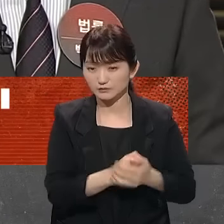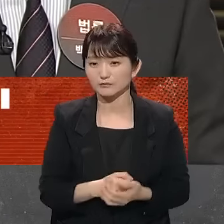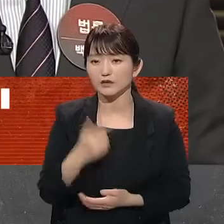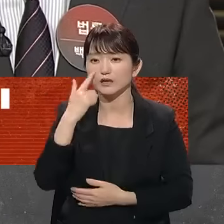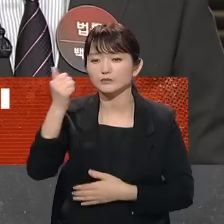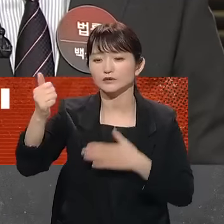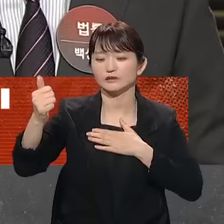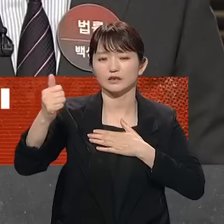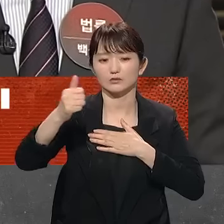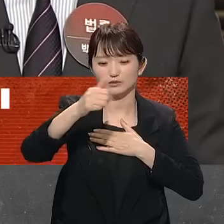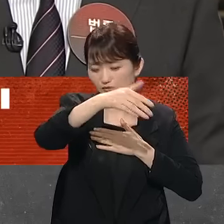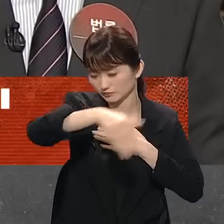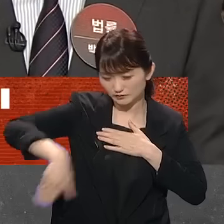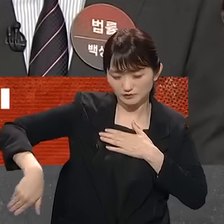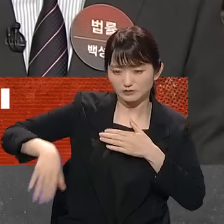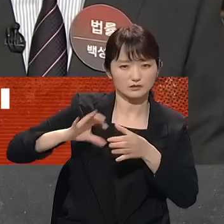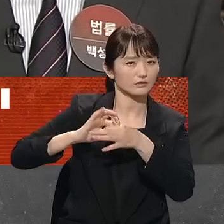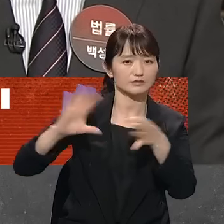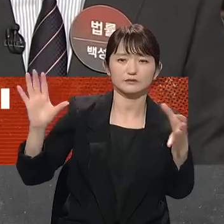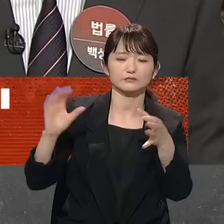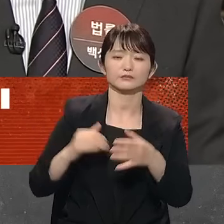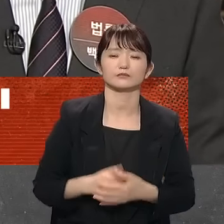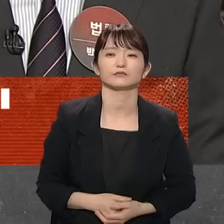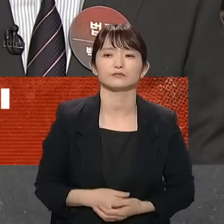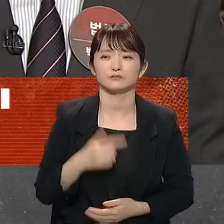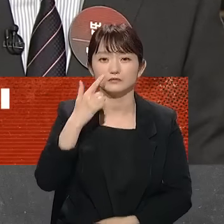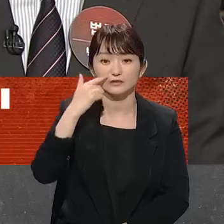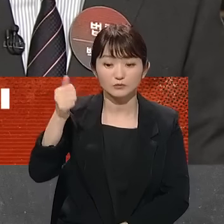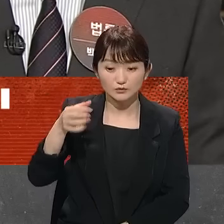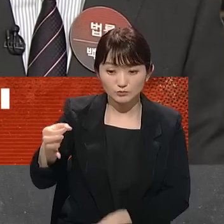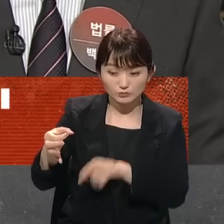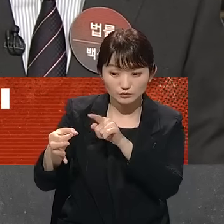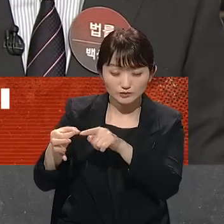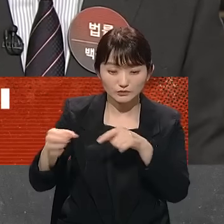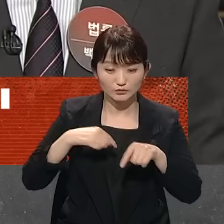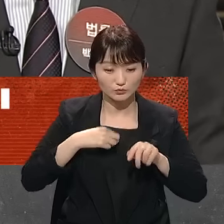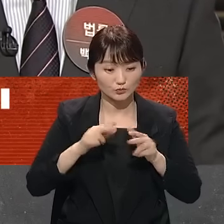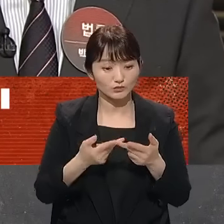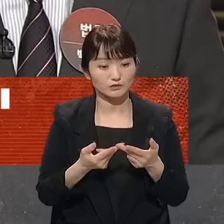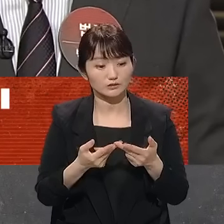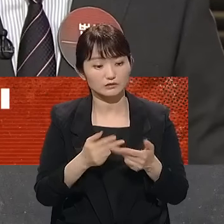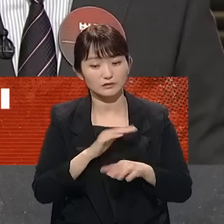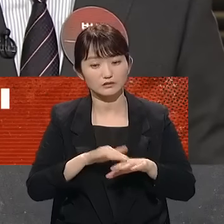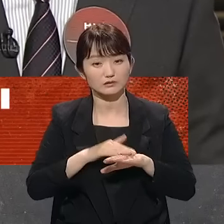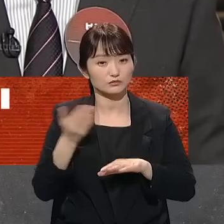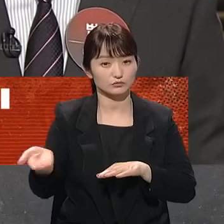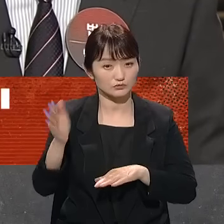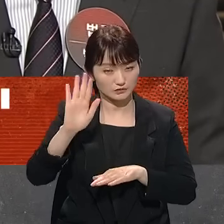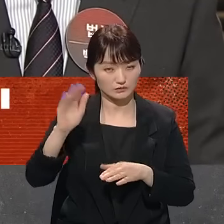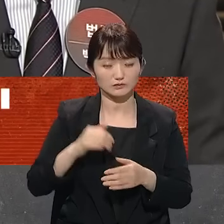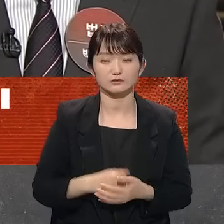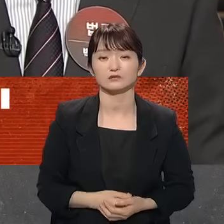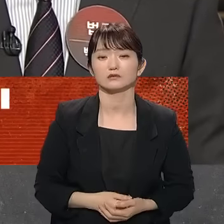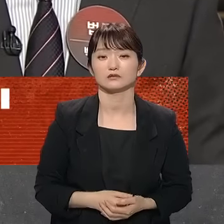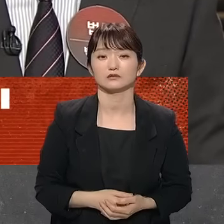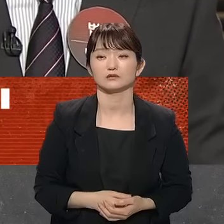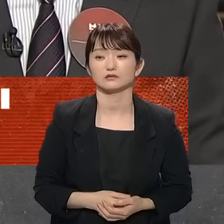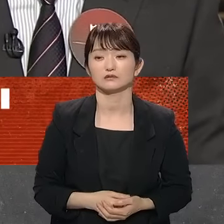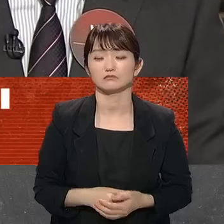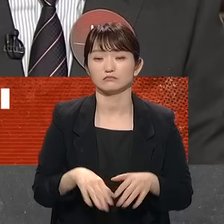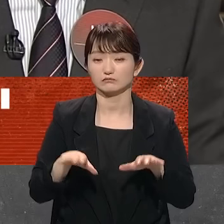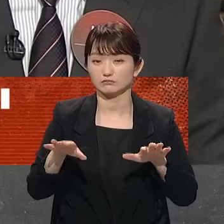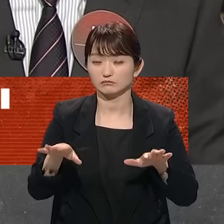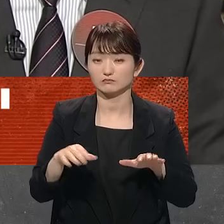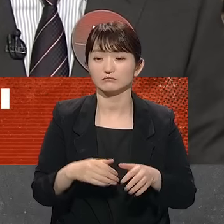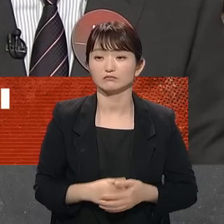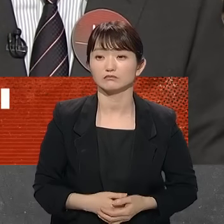없다는 걸 선언을 하고, 더 이상 아버지의 그런 금전적인 문제를 본인이 해결해 주진 않겠다는 걸 확인한 거고, 아, 이번에